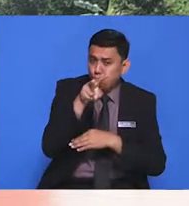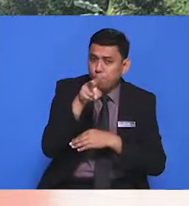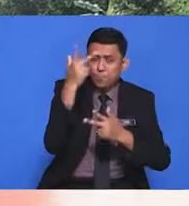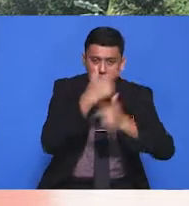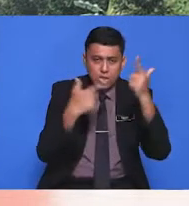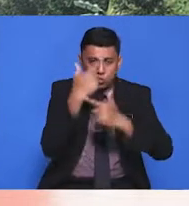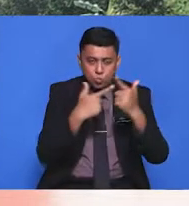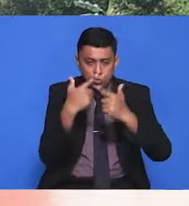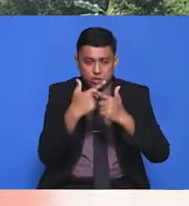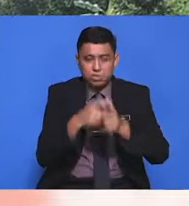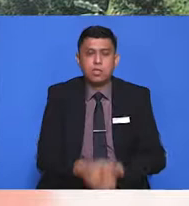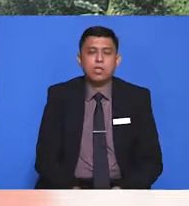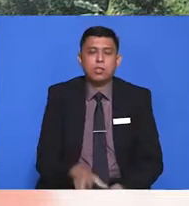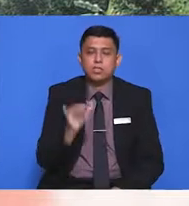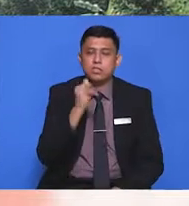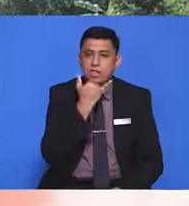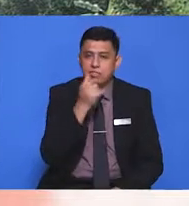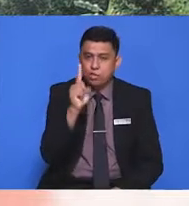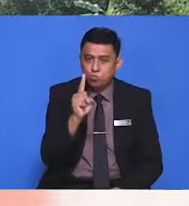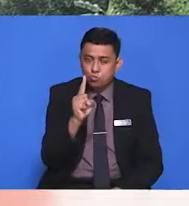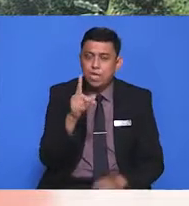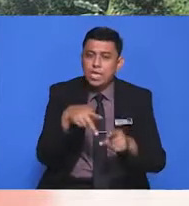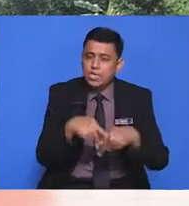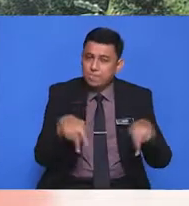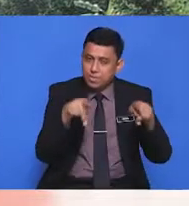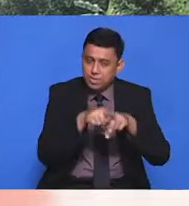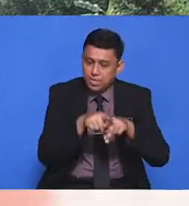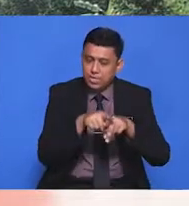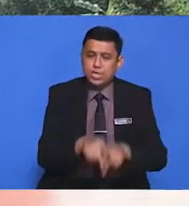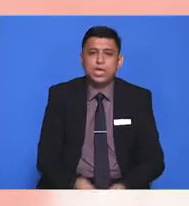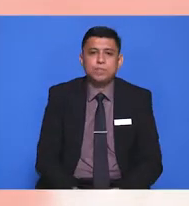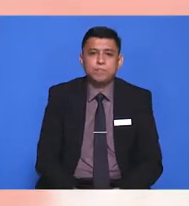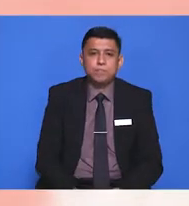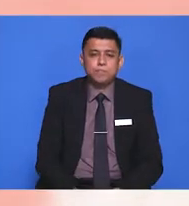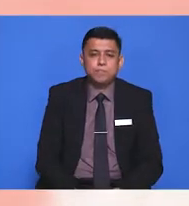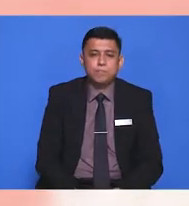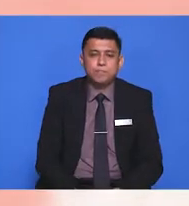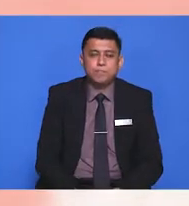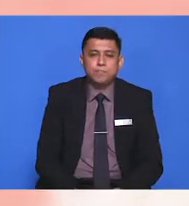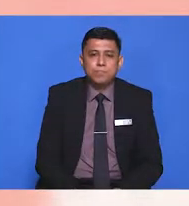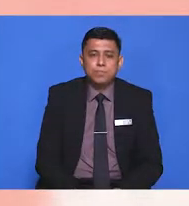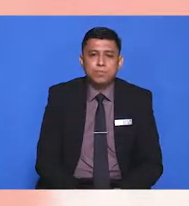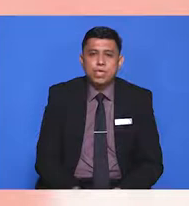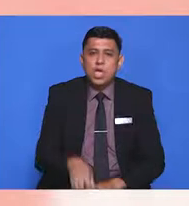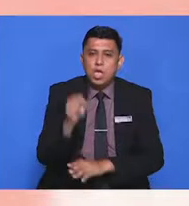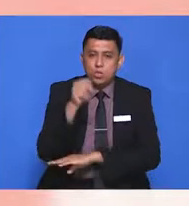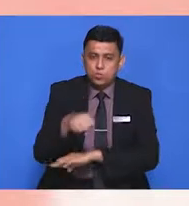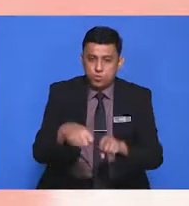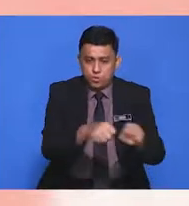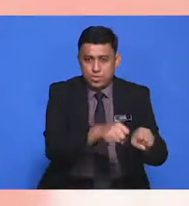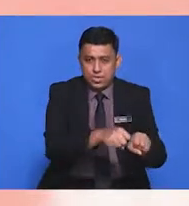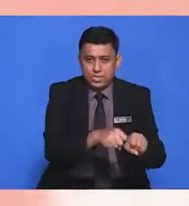kegiatan pelancongan merupakan salah satu kepentingan bagi Sungai Mekong. Kita teruskan lagi dengan Sungai Irrawaddy di